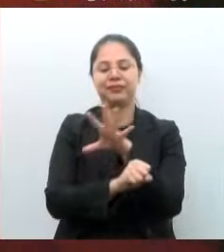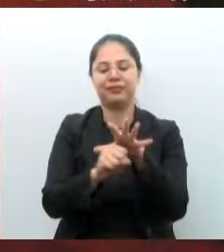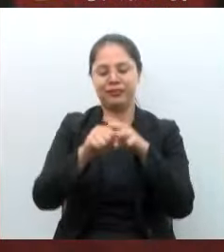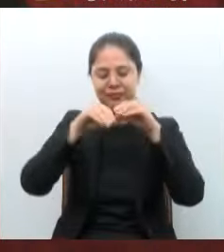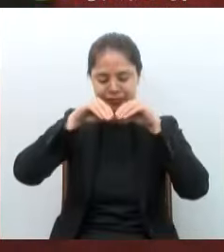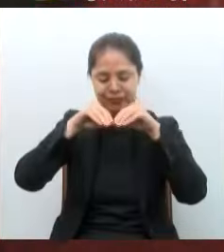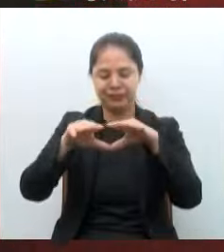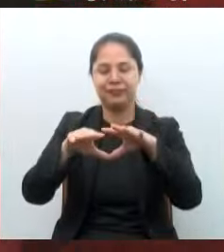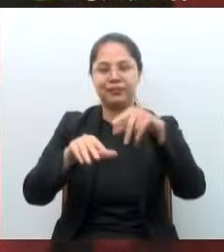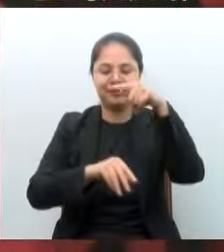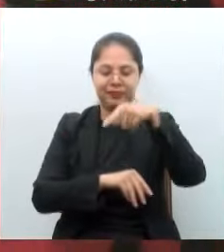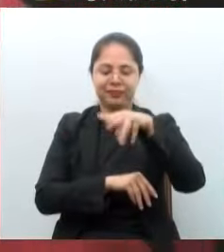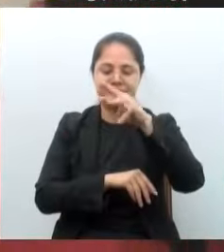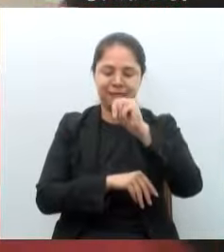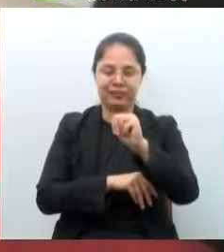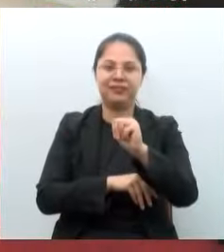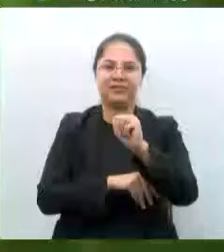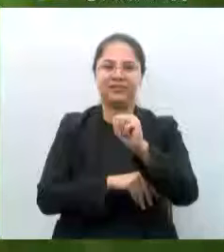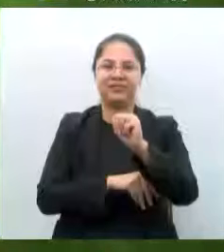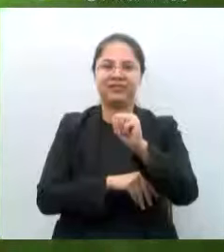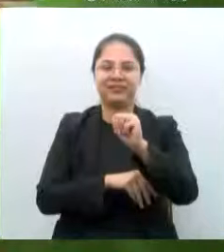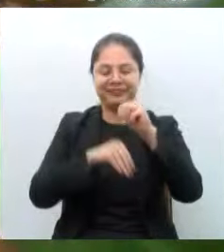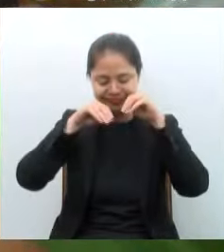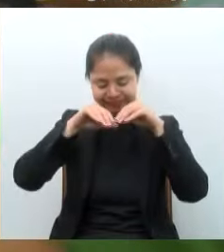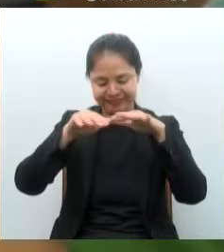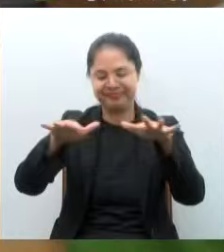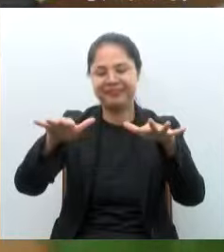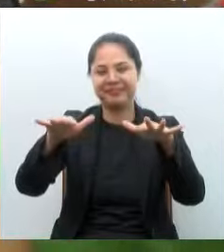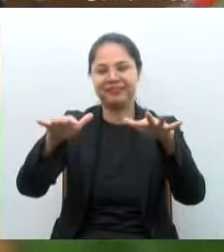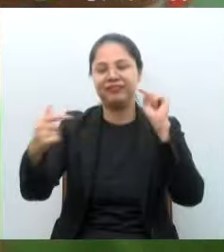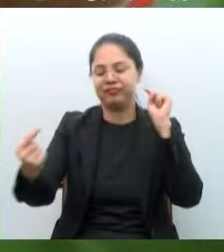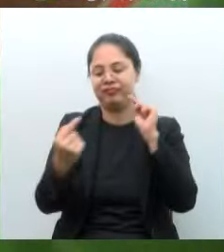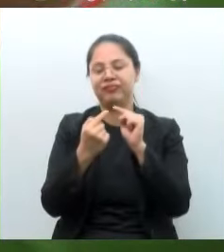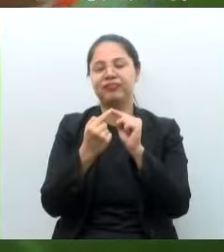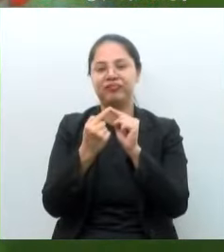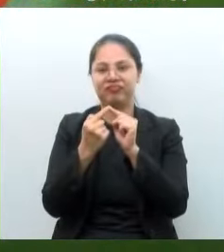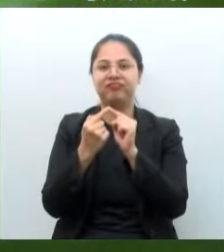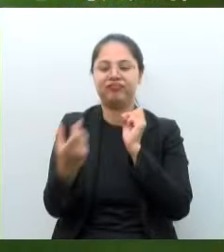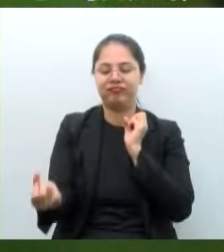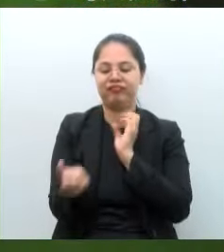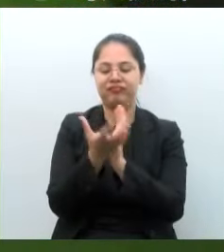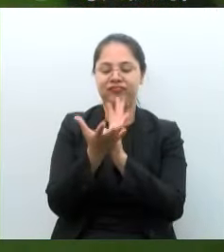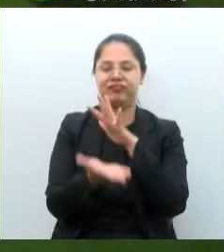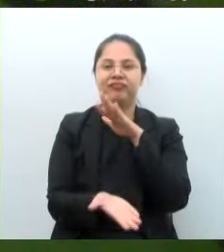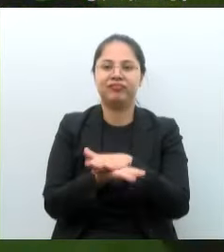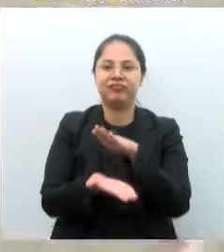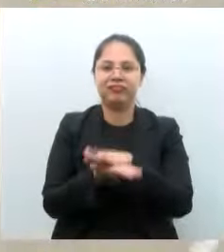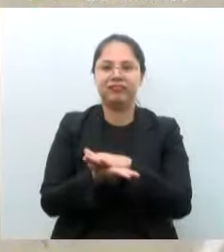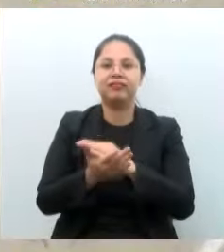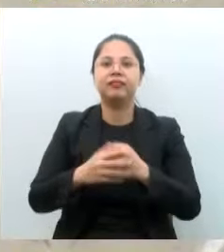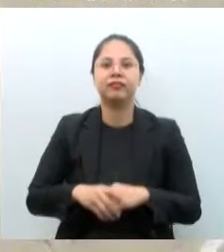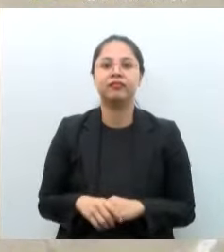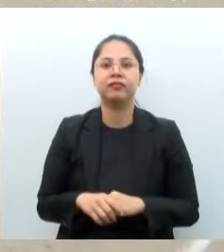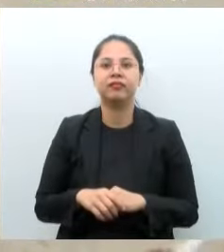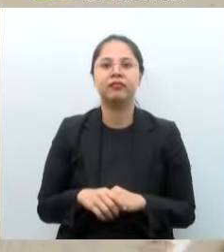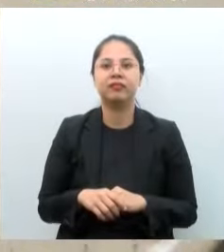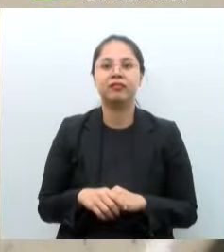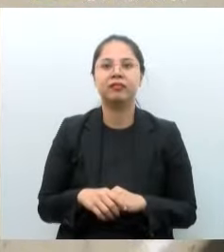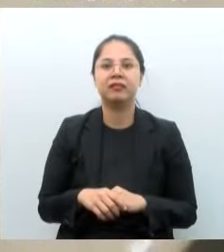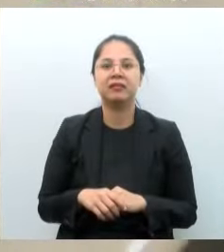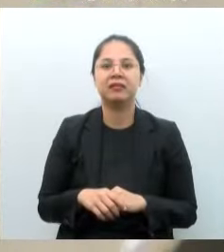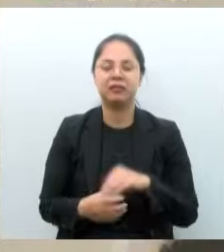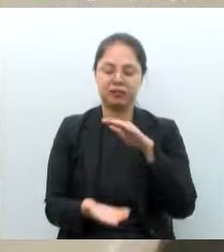ฝุ่น PM 2.5 และในการช่วงที่มีการแพร่ระบาดของโรคโควิด-19 ที่ทำให้โรงเรียนต้องปิ